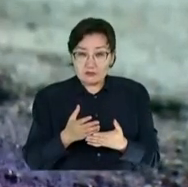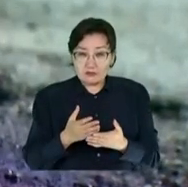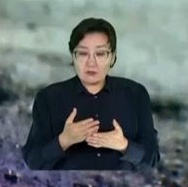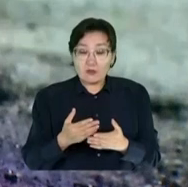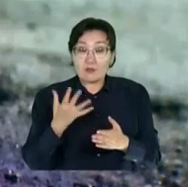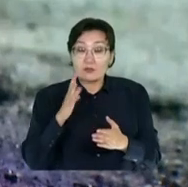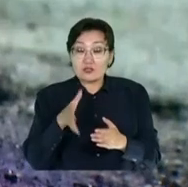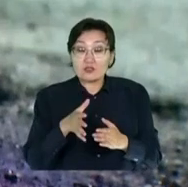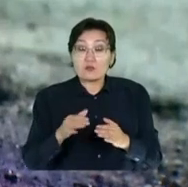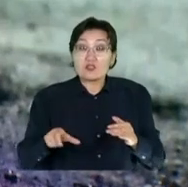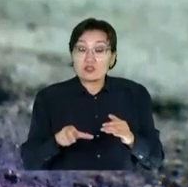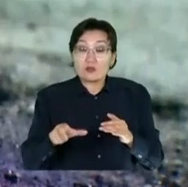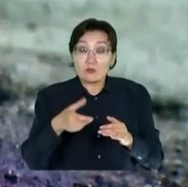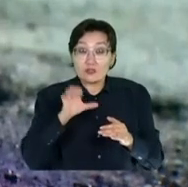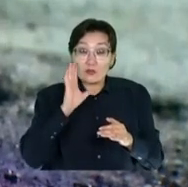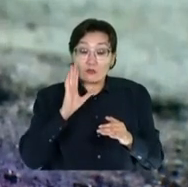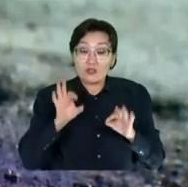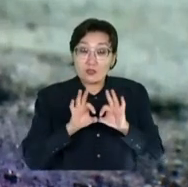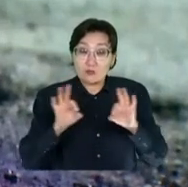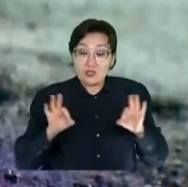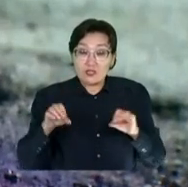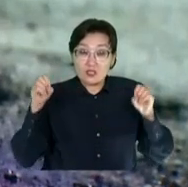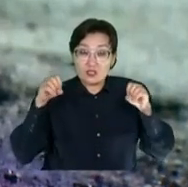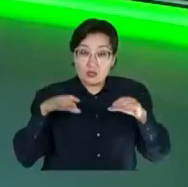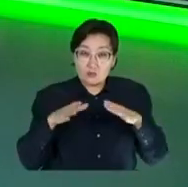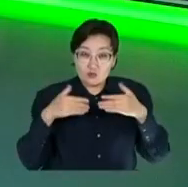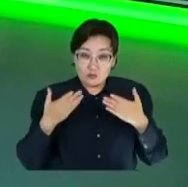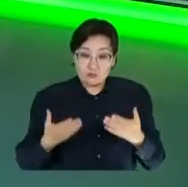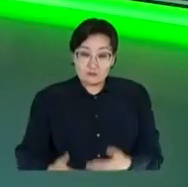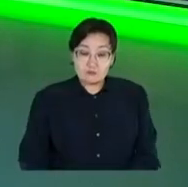5 жылдан бері жол, ауыз су құбыры мен жарық орнатылмаған.